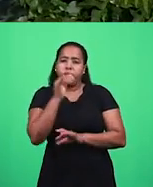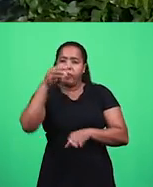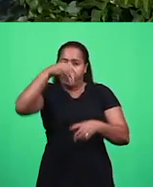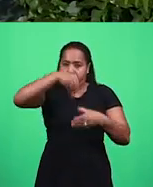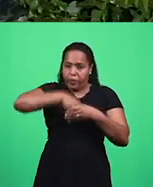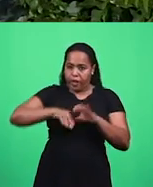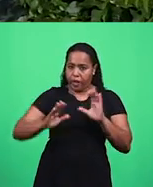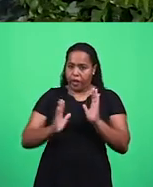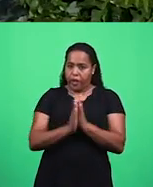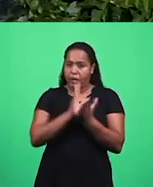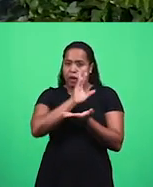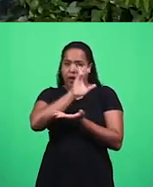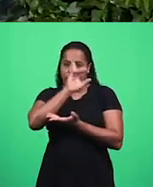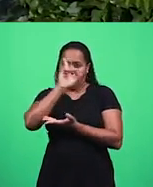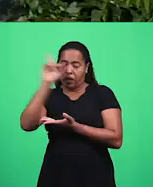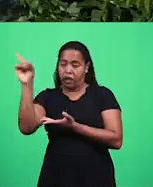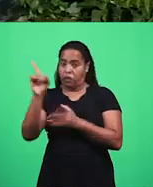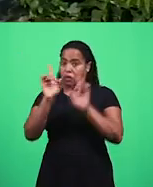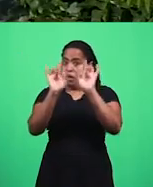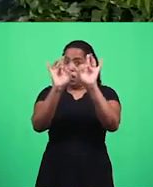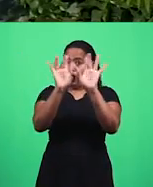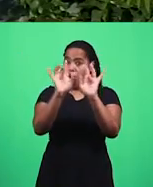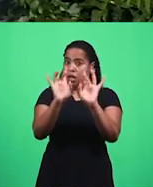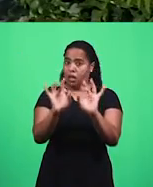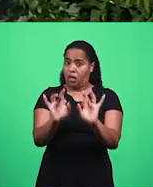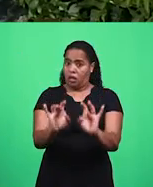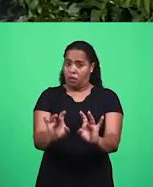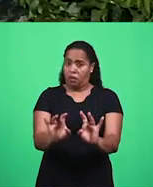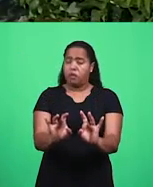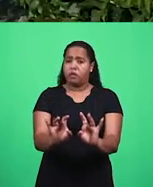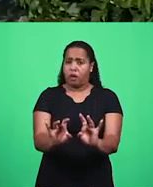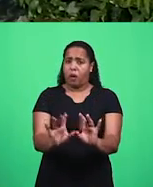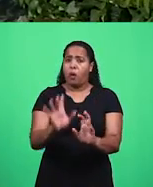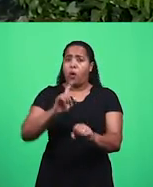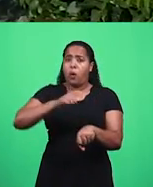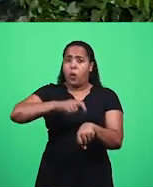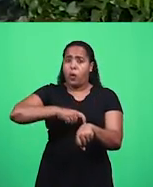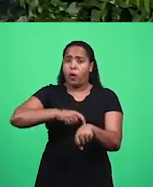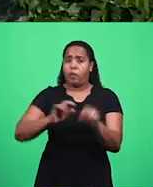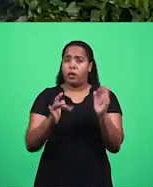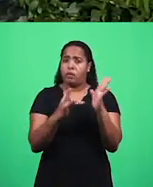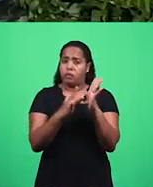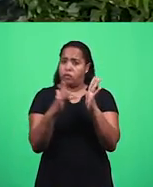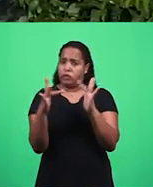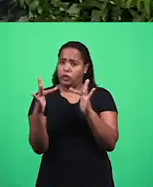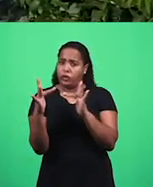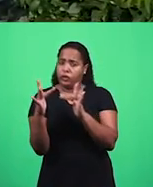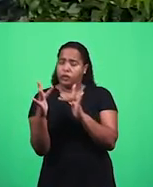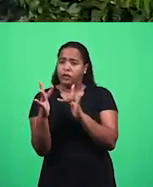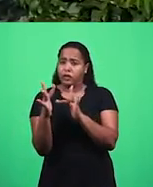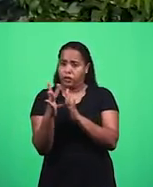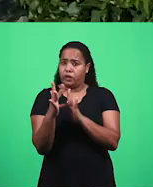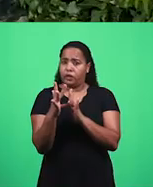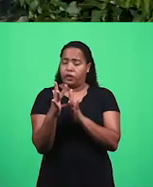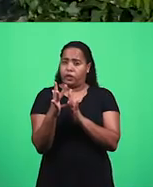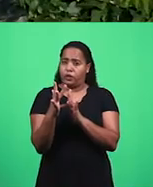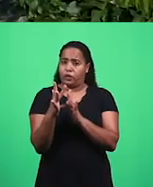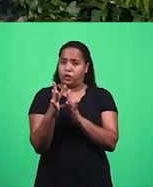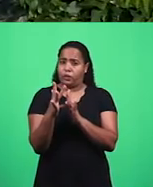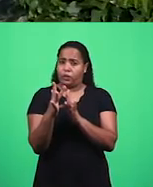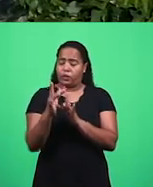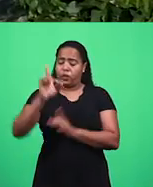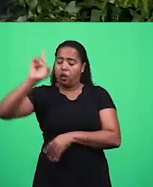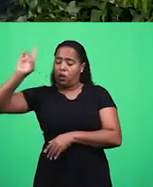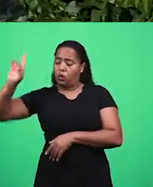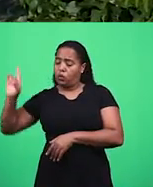некоторые примеры, которые в Слове Божьем заложены. Особенно, когда Господь Иисус